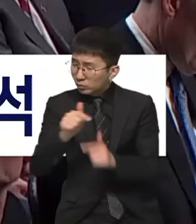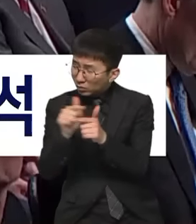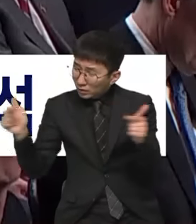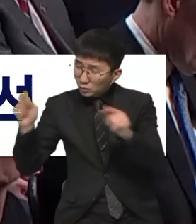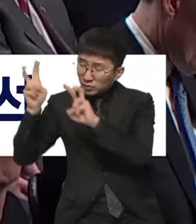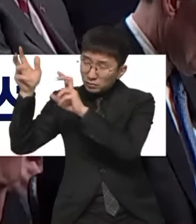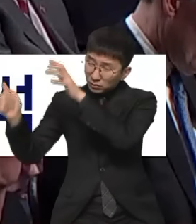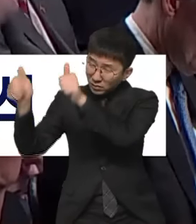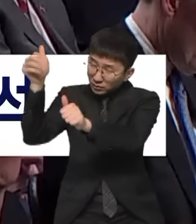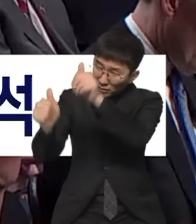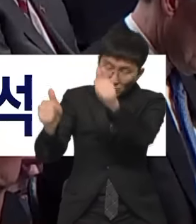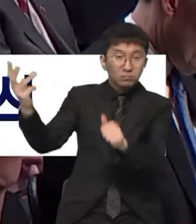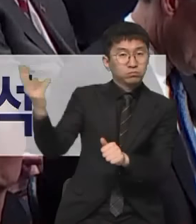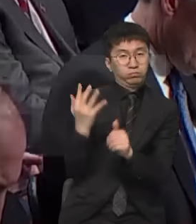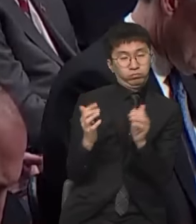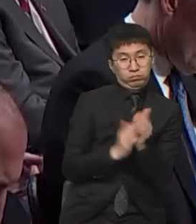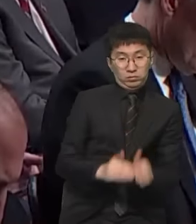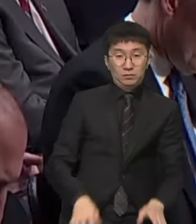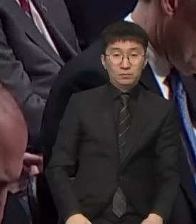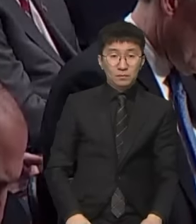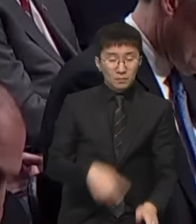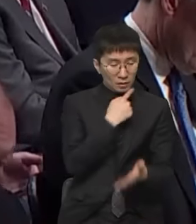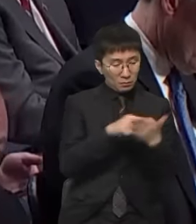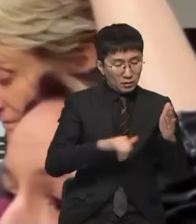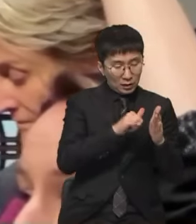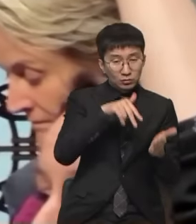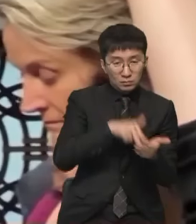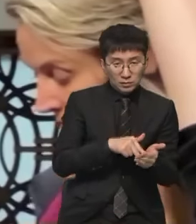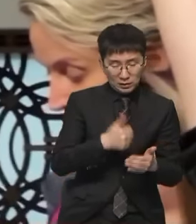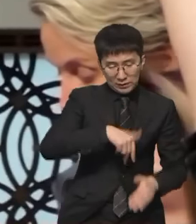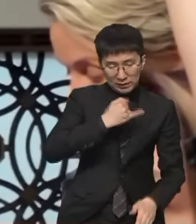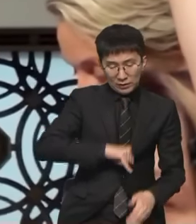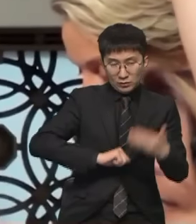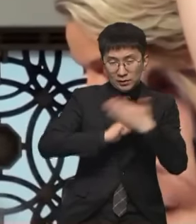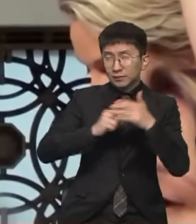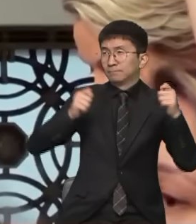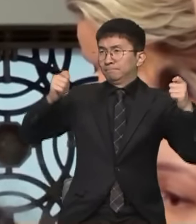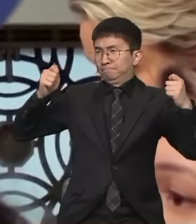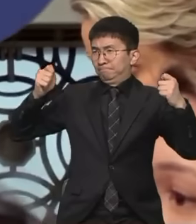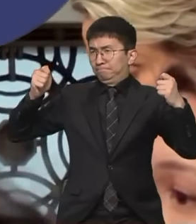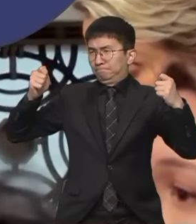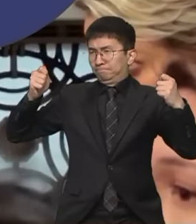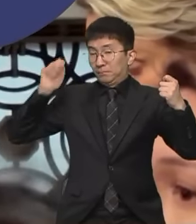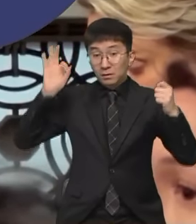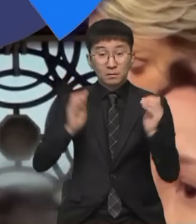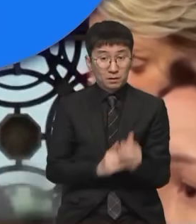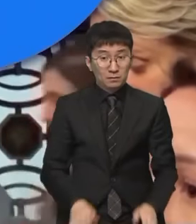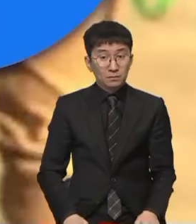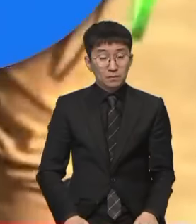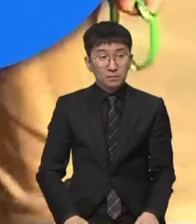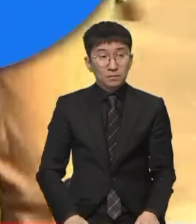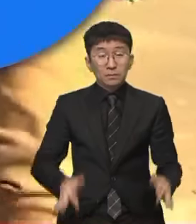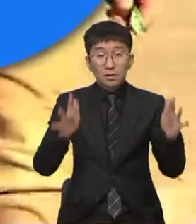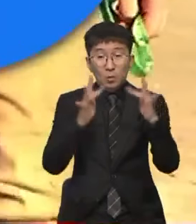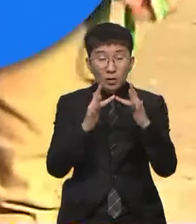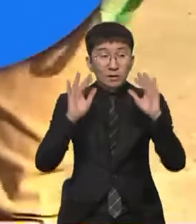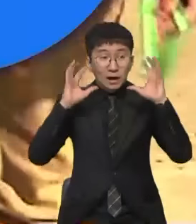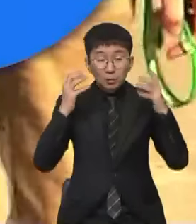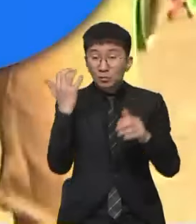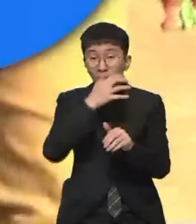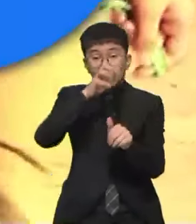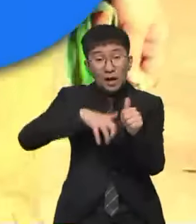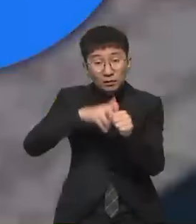불려 나왔습니다. 피해 가족들은 자녀 사진을 들고 지켜봤습니다. 온라인 아동 성학대물은 지난해